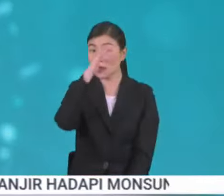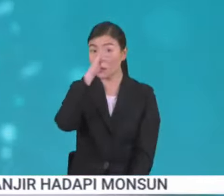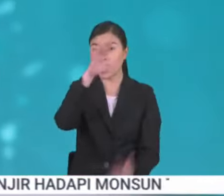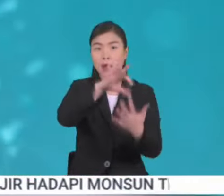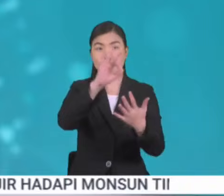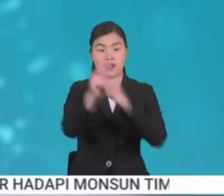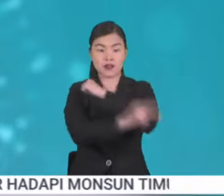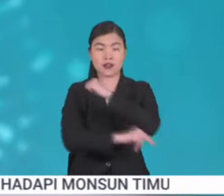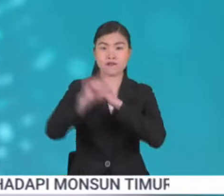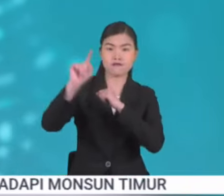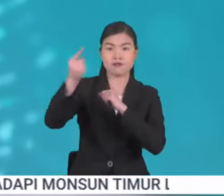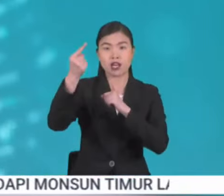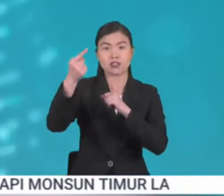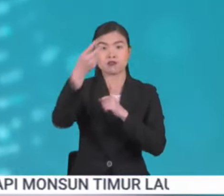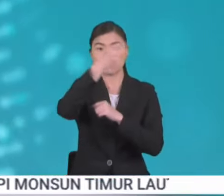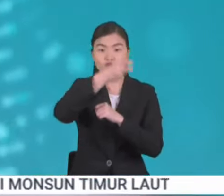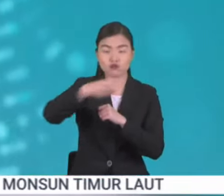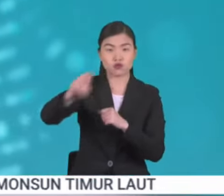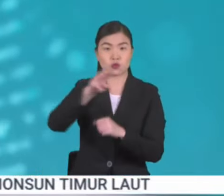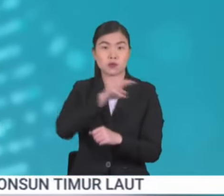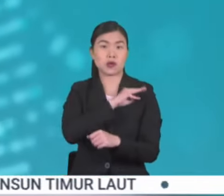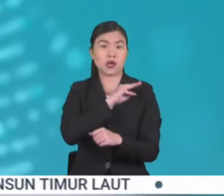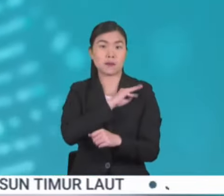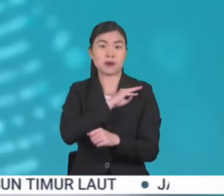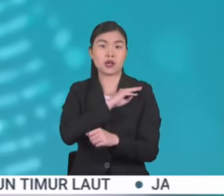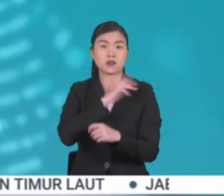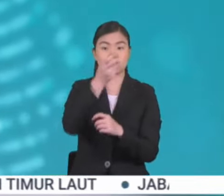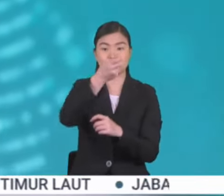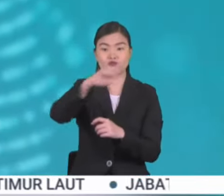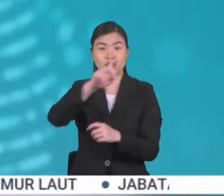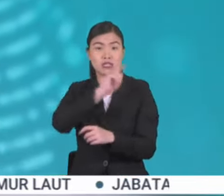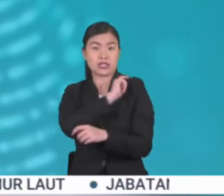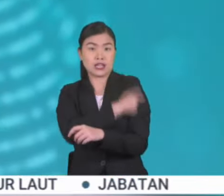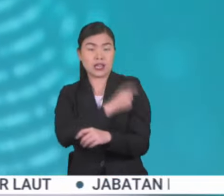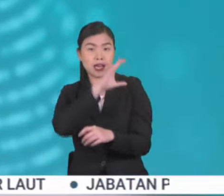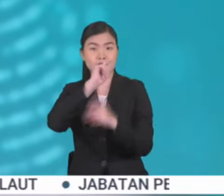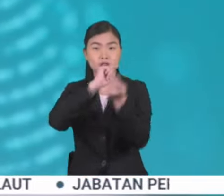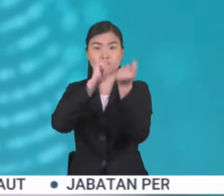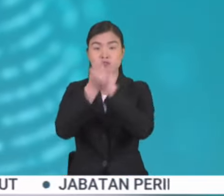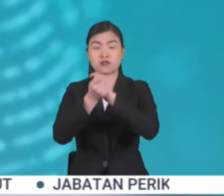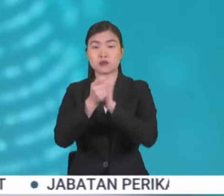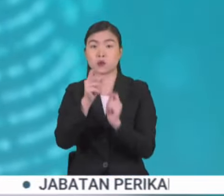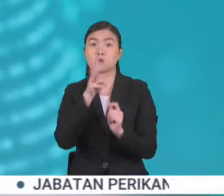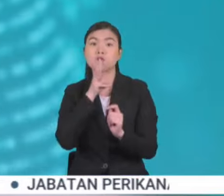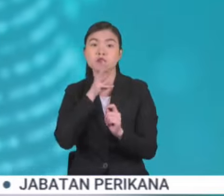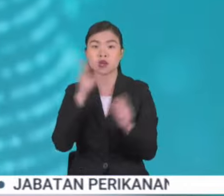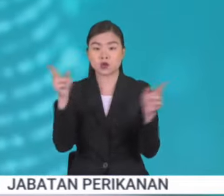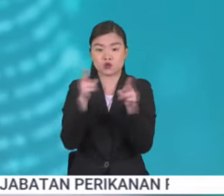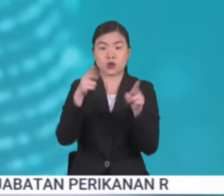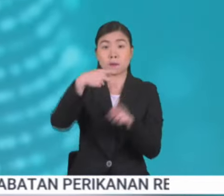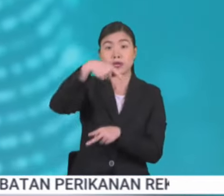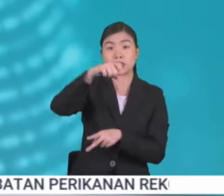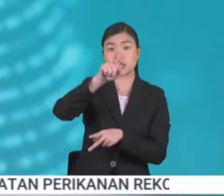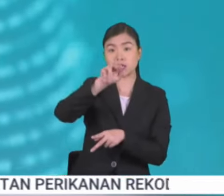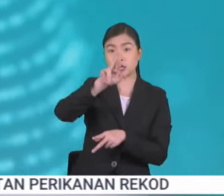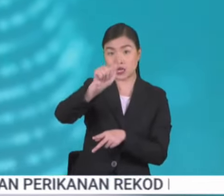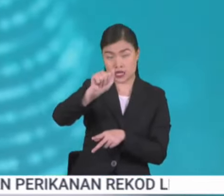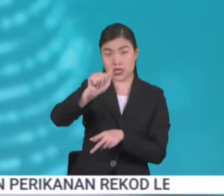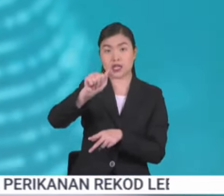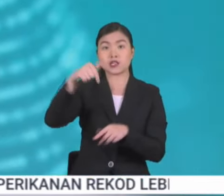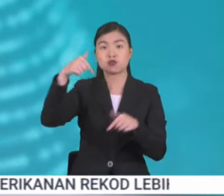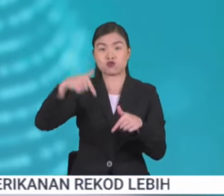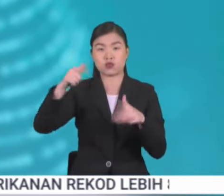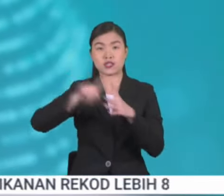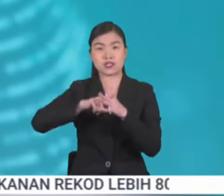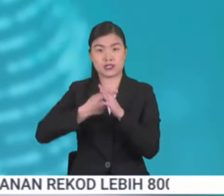Melaka dipilih negeri pertama untuk jelajah Kementerian Peralihan Tenaga dan Transformasi Air Petra Skuad Zon Selatan hari ini.